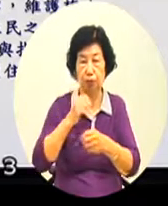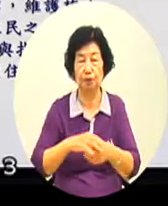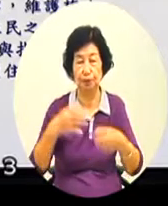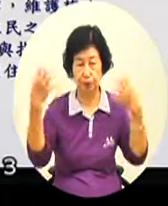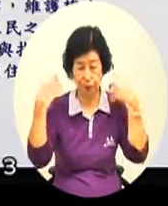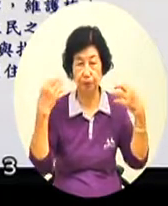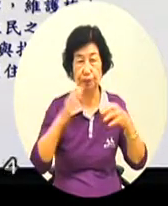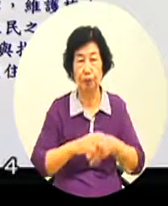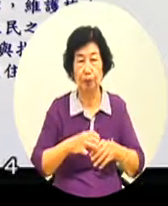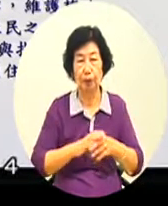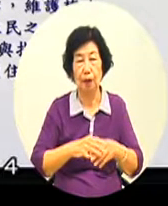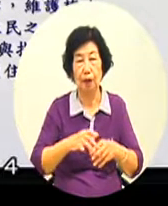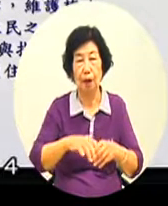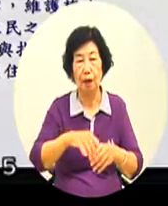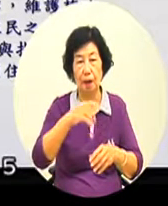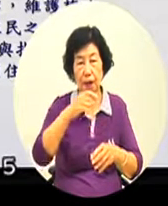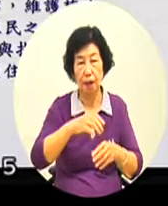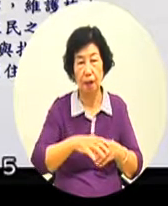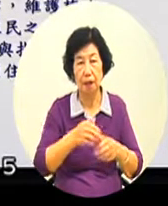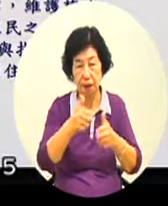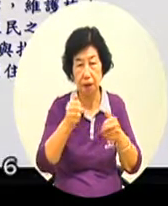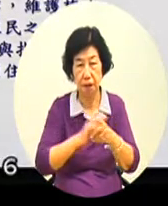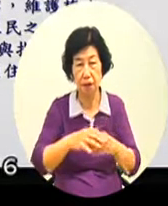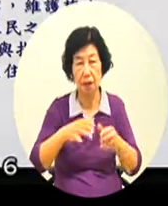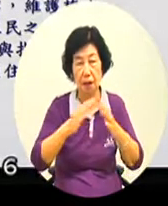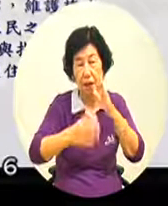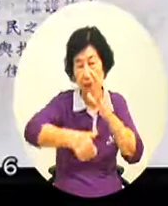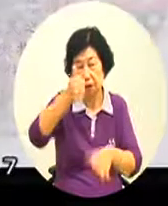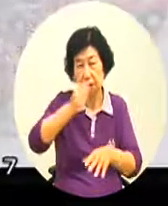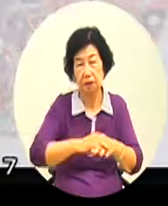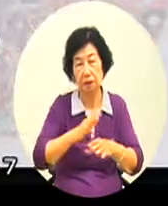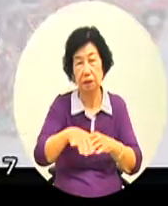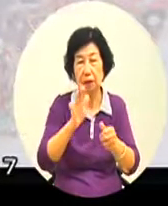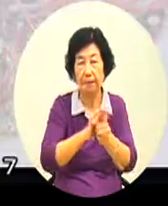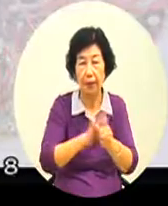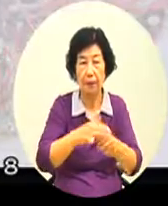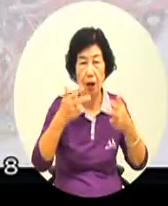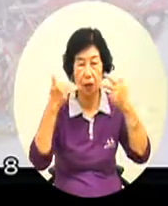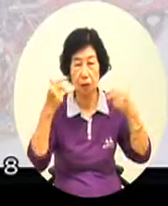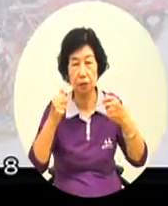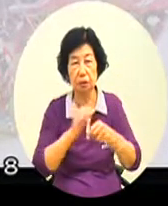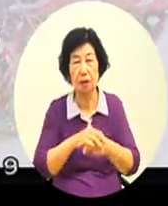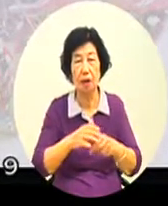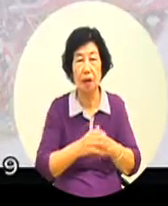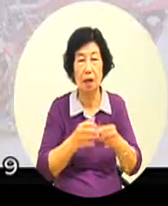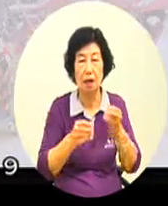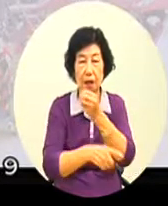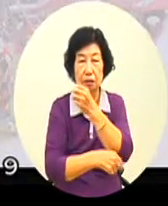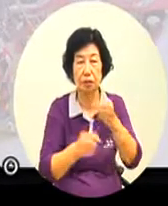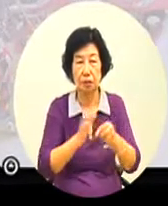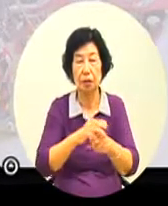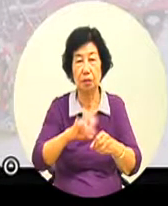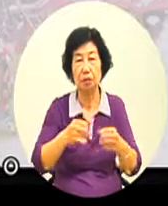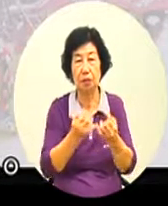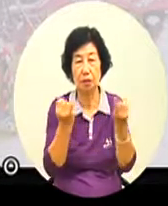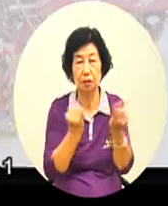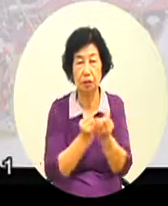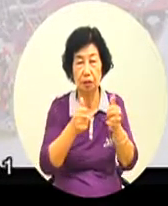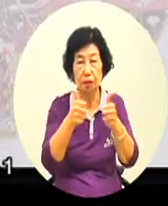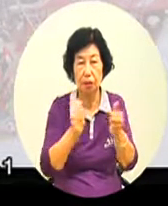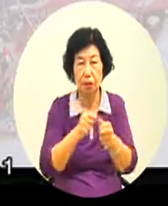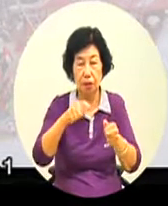市长照顾原住民的各项施政。最后敬祝各位议员女士先生万事如意，并祝大会圆满顺利。你后面上吴